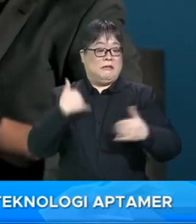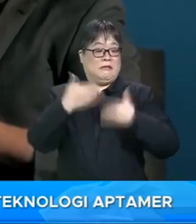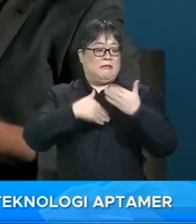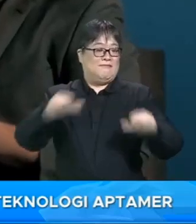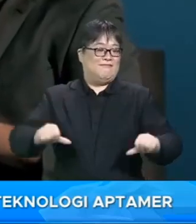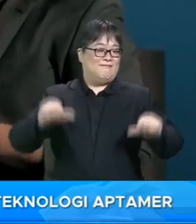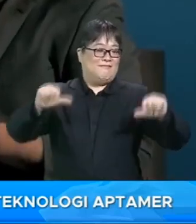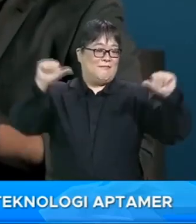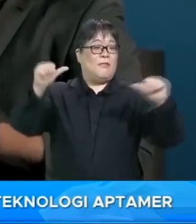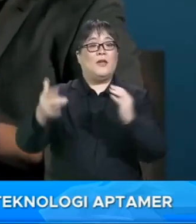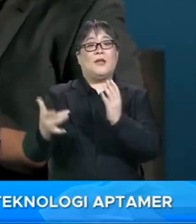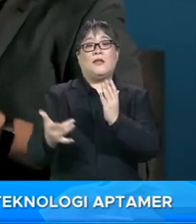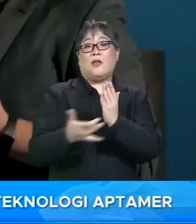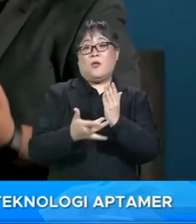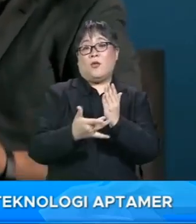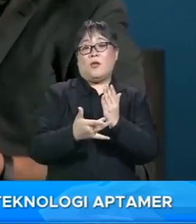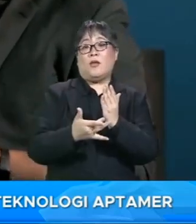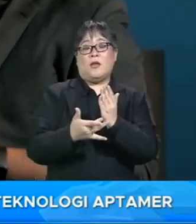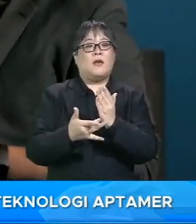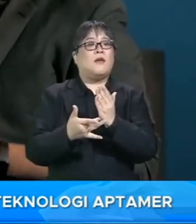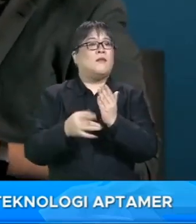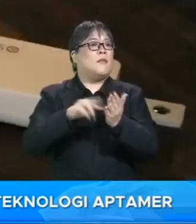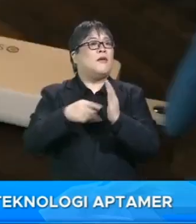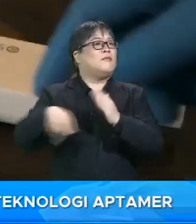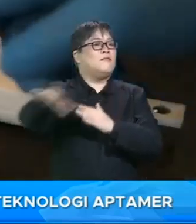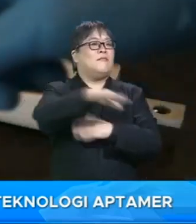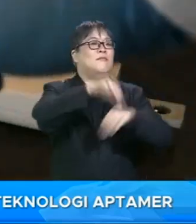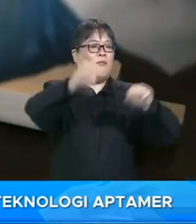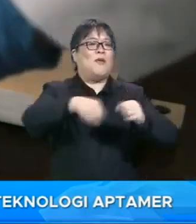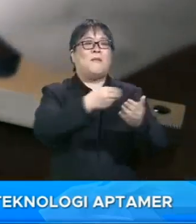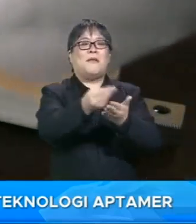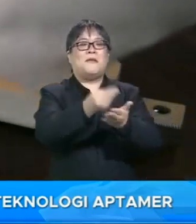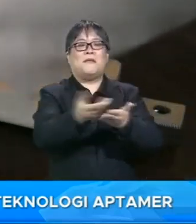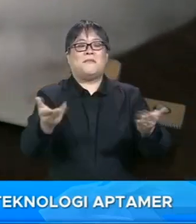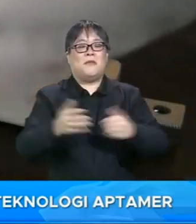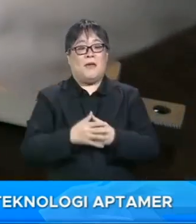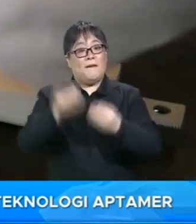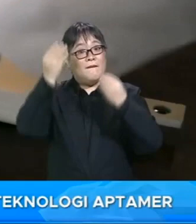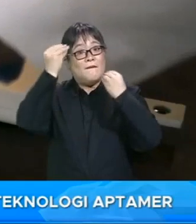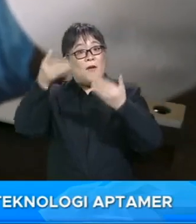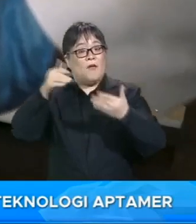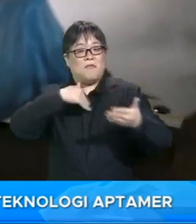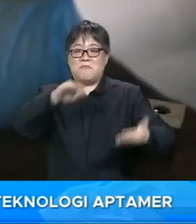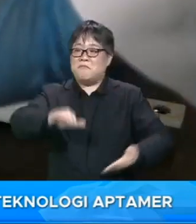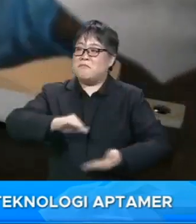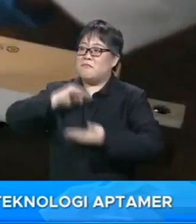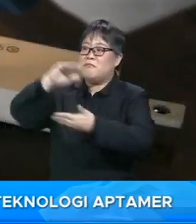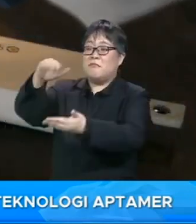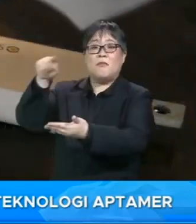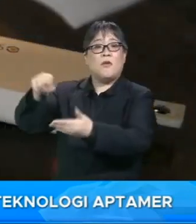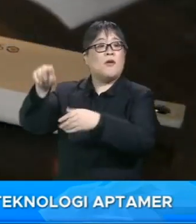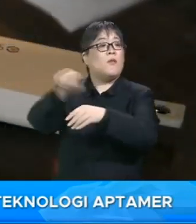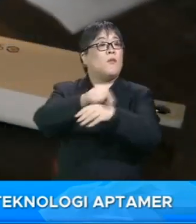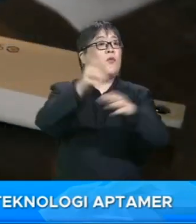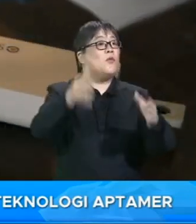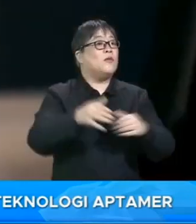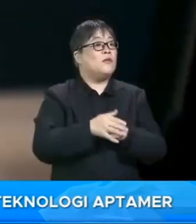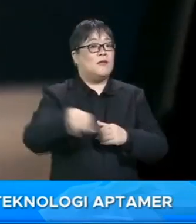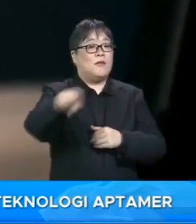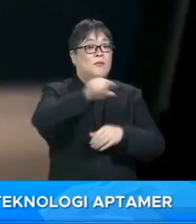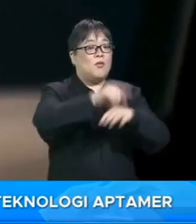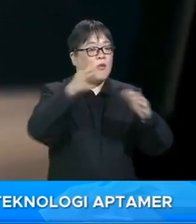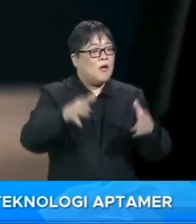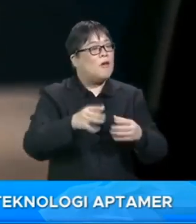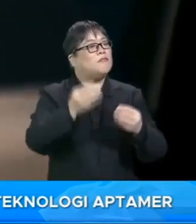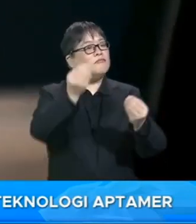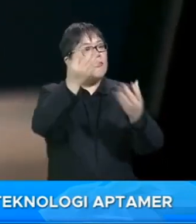upscale teknologi supaya dapat dimiliki ramai. Maklumat yang kita dapat tu kita dapat salurkan kepada pengguna, dan pengguna dapat